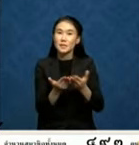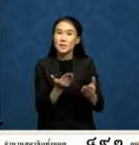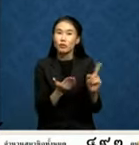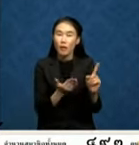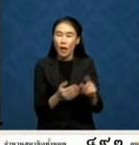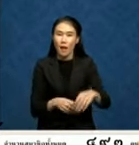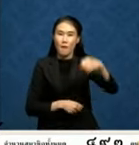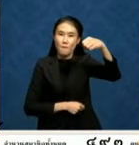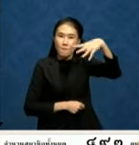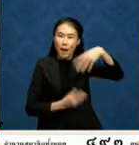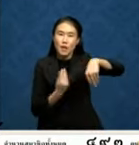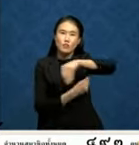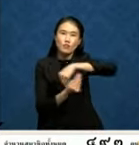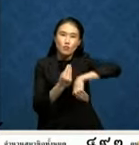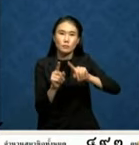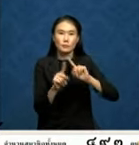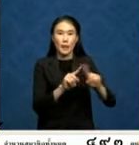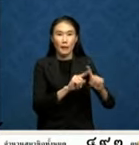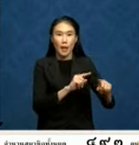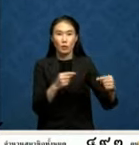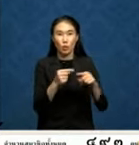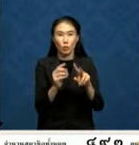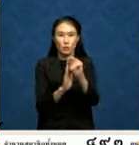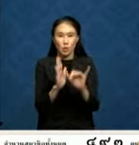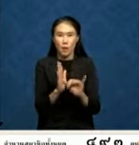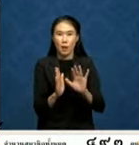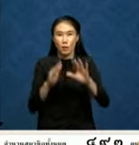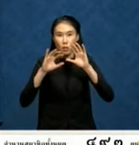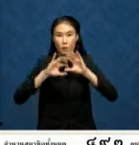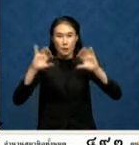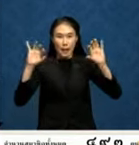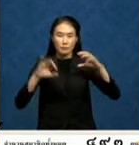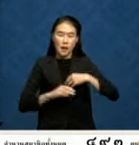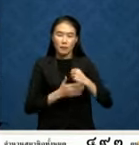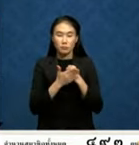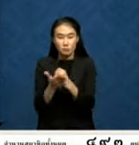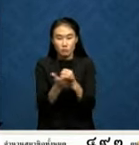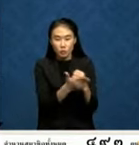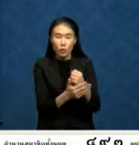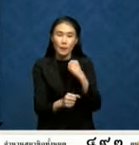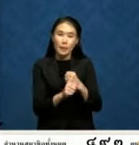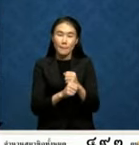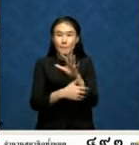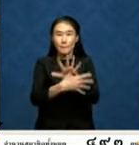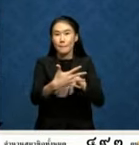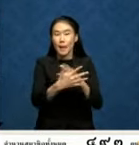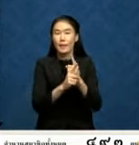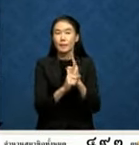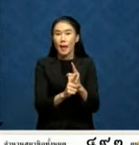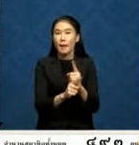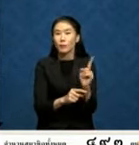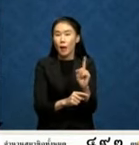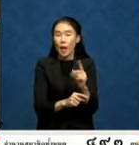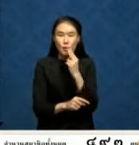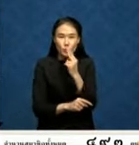ากพลังงานหมุนเวียนตามนโยบายภาครัฐเพื่อให้สามารถดำเนินการตามแผน PDP